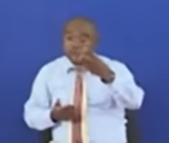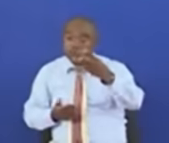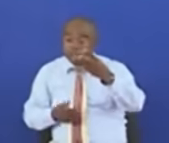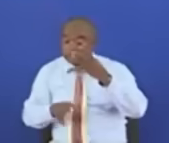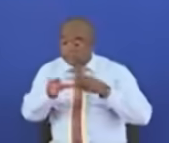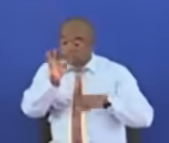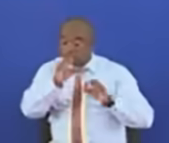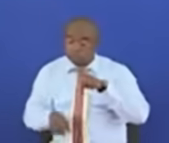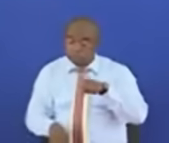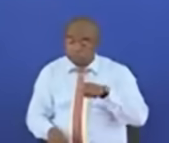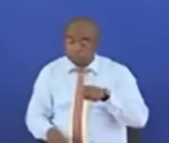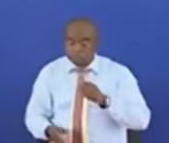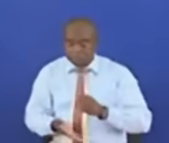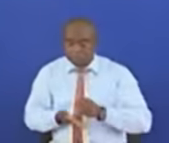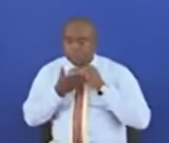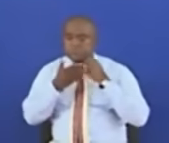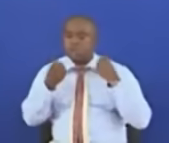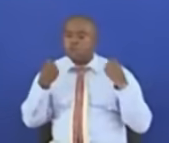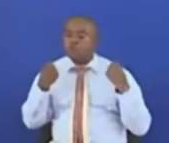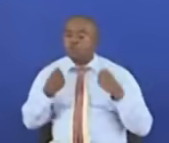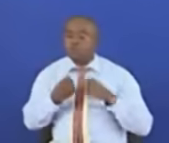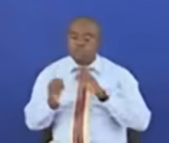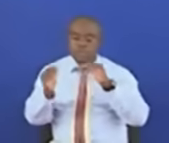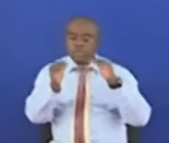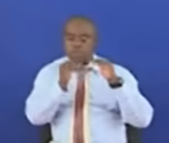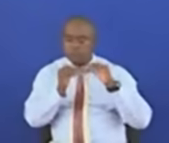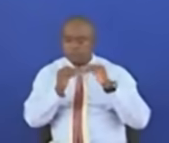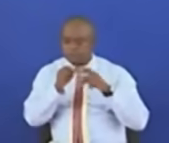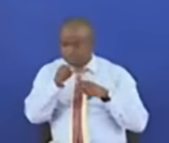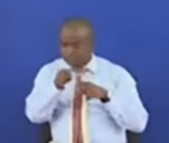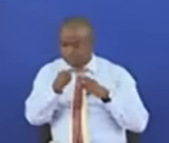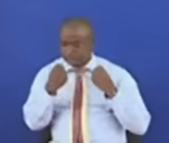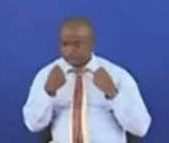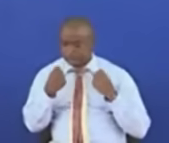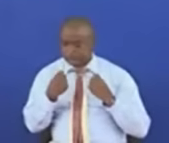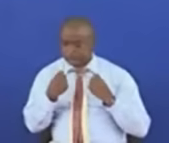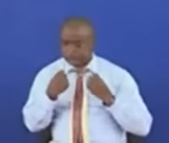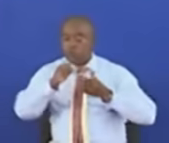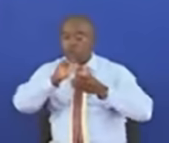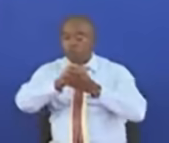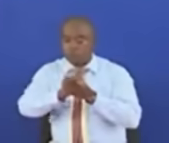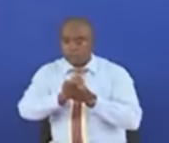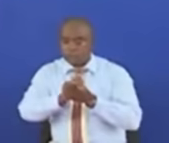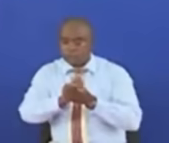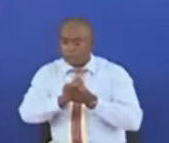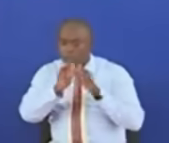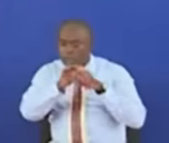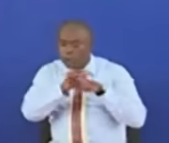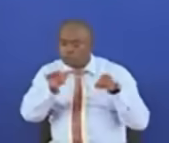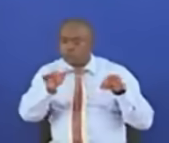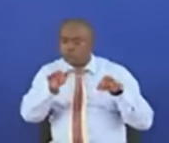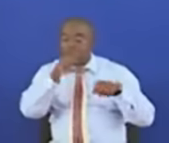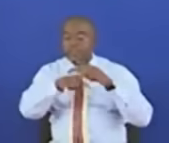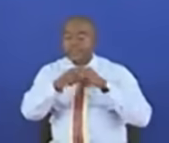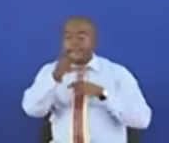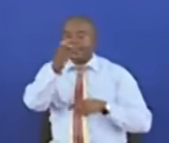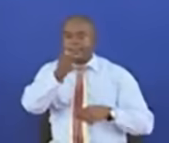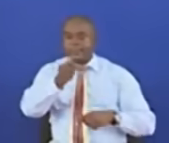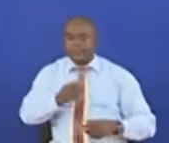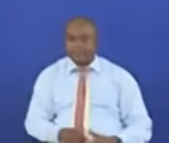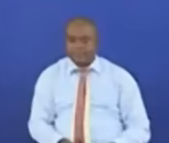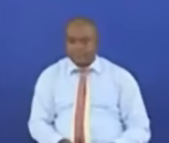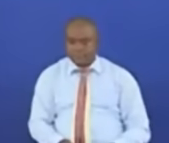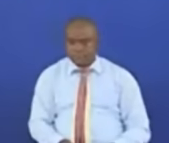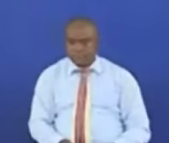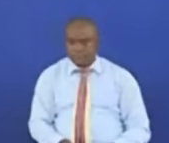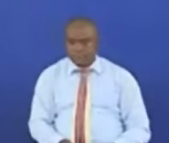ambayo inaimarisha demokrasia katika nchi yetu, lakini inaimarisha umoja na utulivu katika taifa letu.